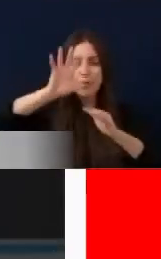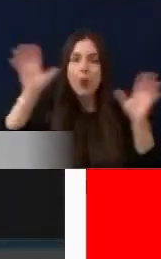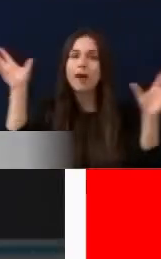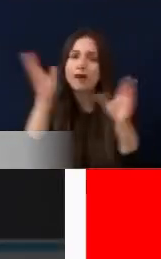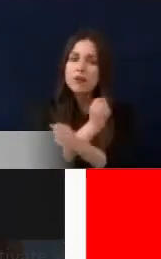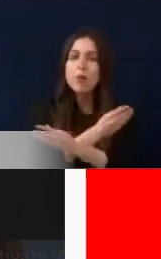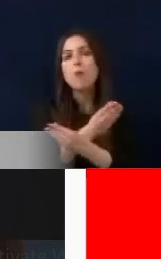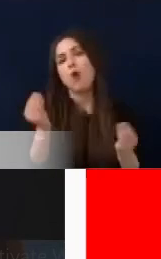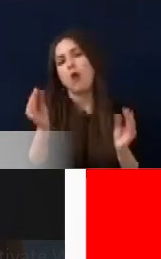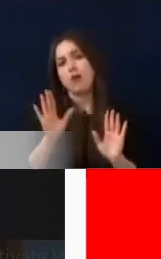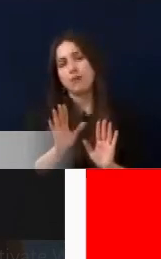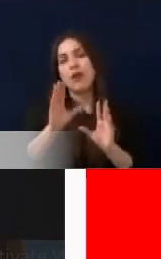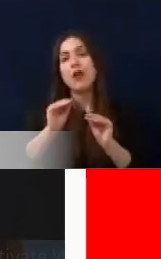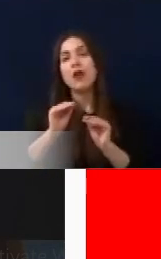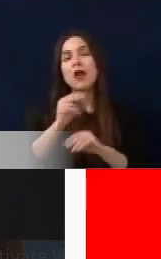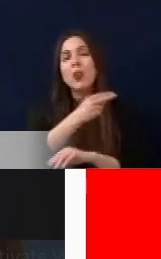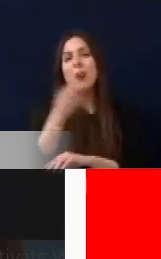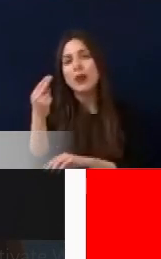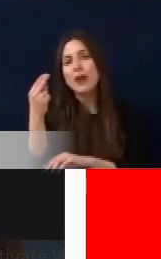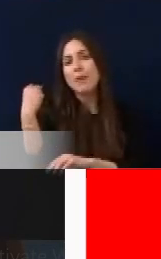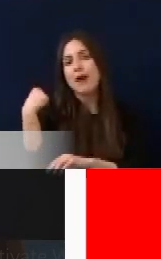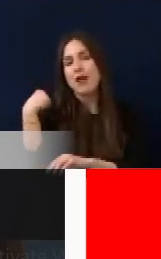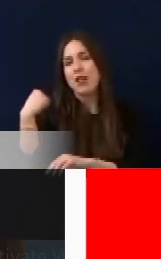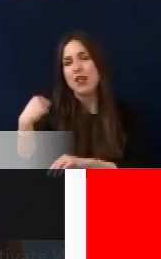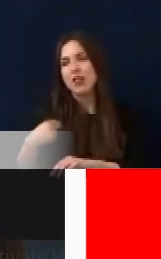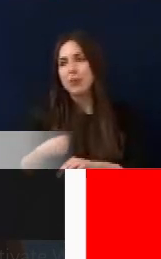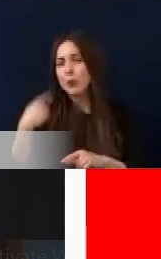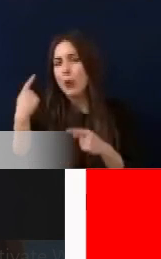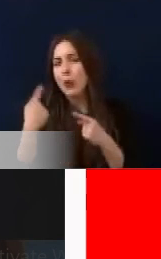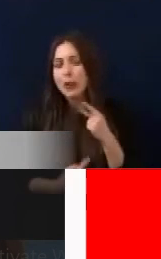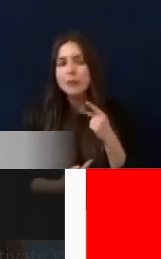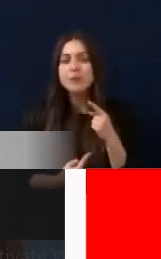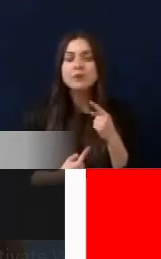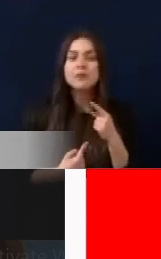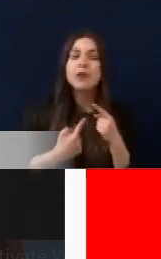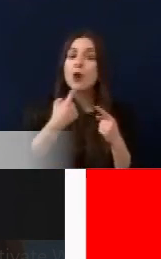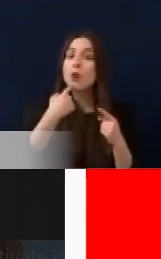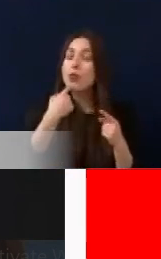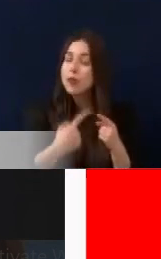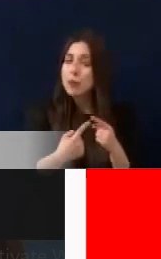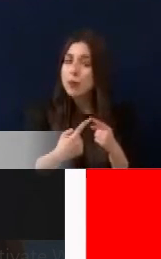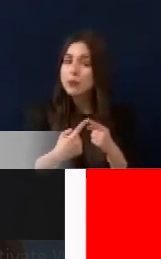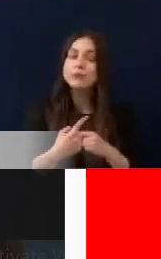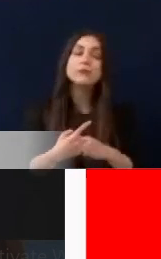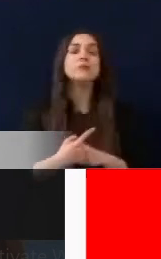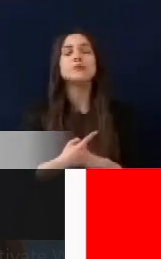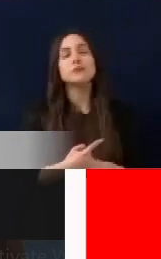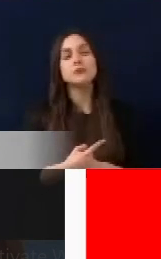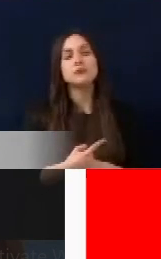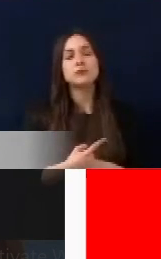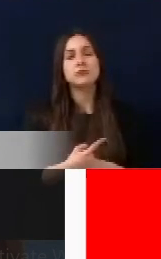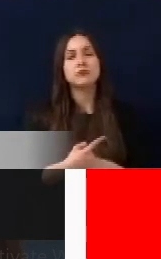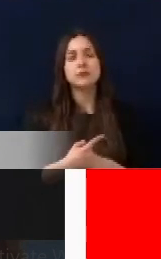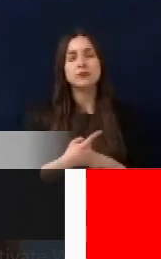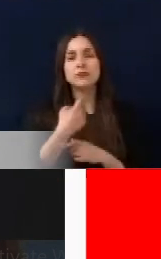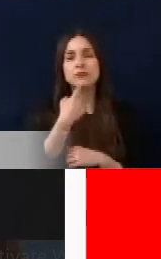χρήματα δημοτικά δεν θα σας πω τίποτα απολύτως. Δεν πρόκειται να υπάρξει, μάλλον θα σας πω ότι δεν πρόκειται να υπάρξει κανένα χρήσμα το οποίο θα